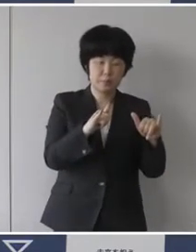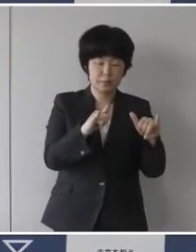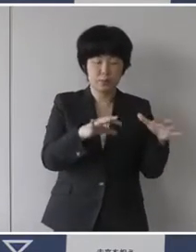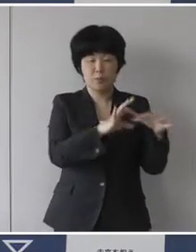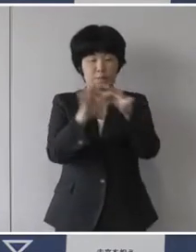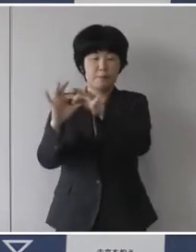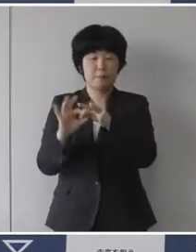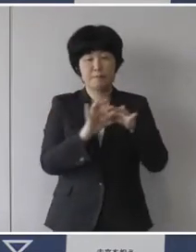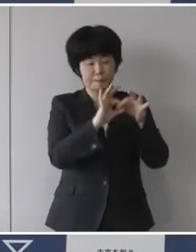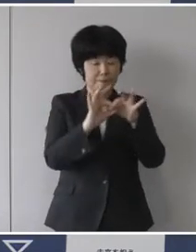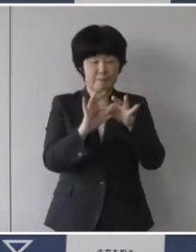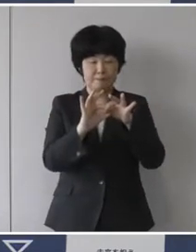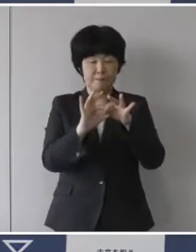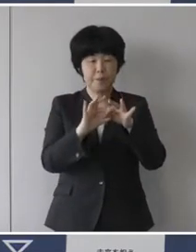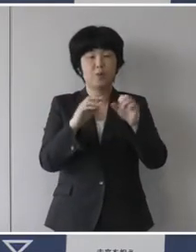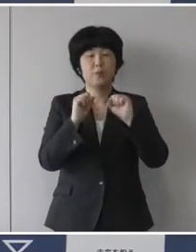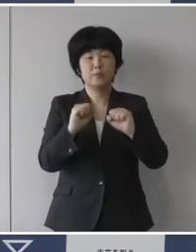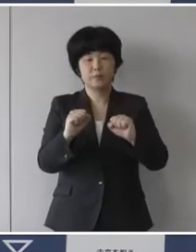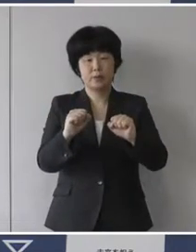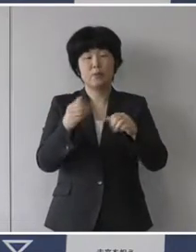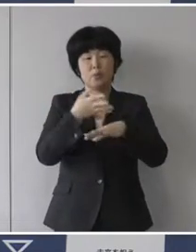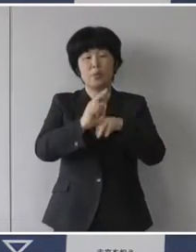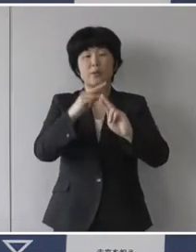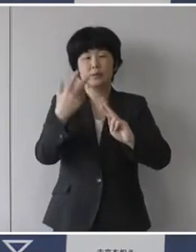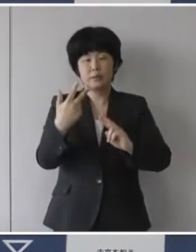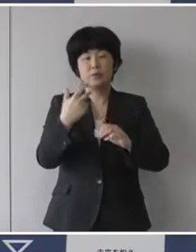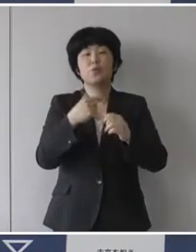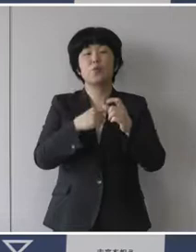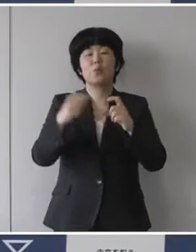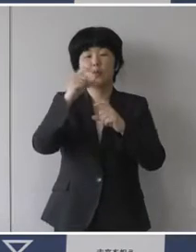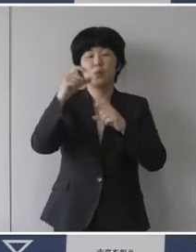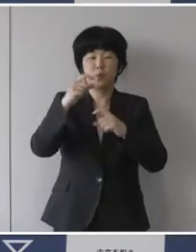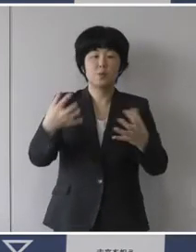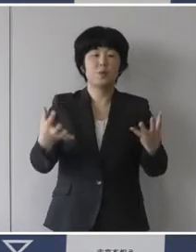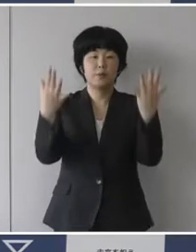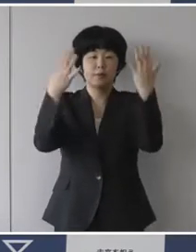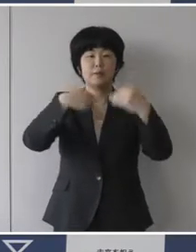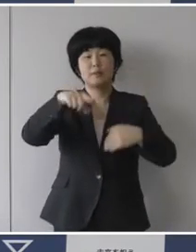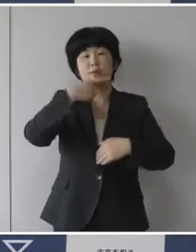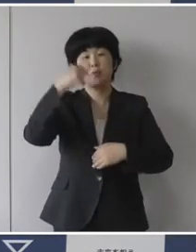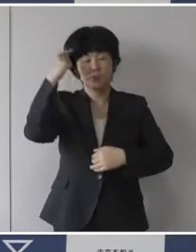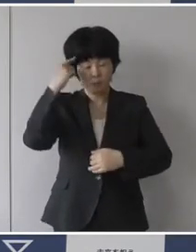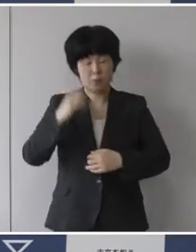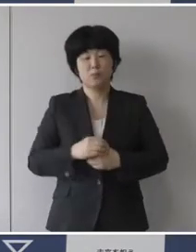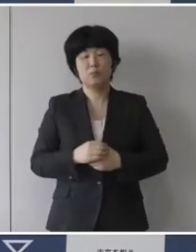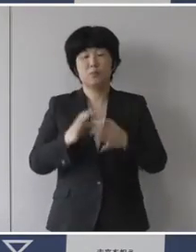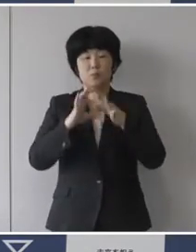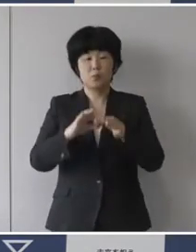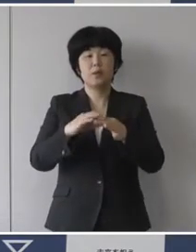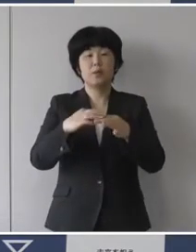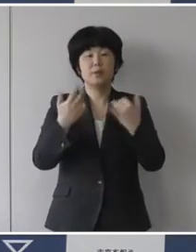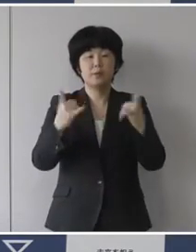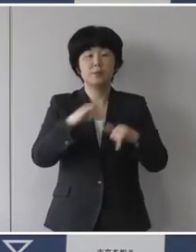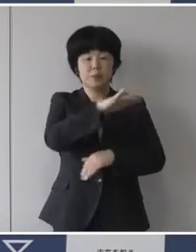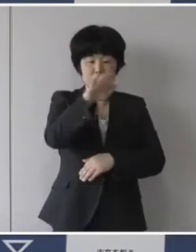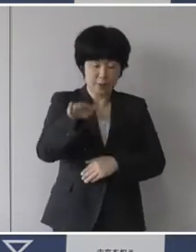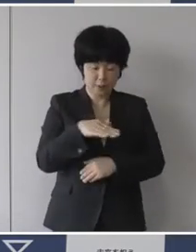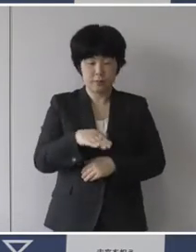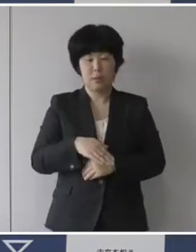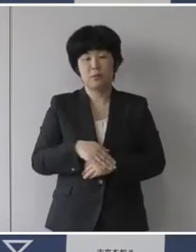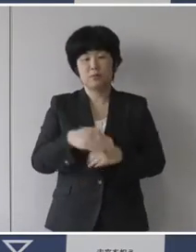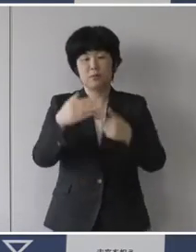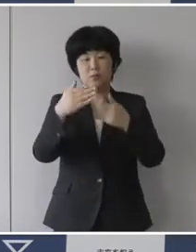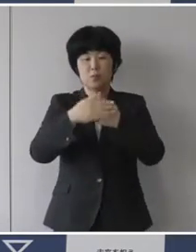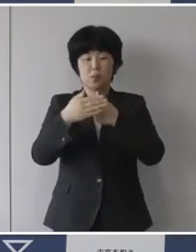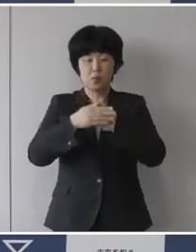化をして、この豊橋市をますます元気にしていきたいと思っておりますので、市民の皆さんのご理解ご協力を